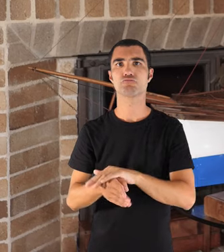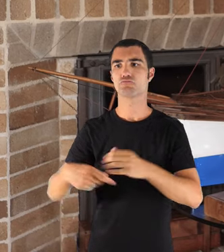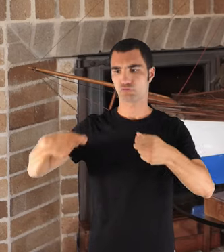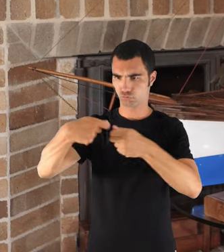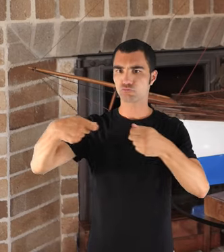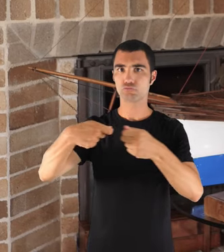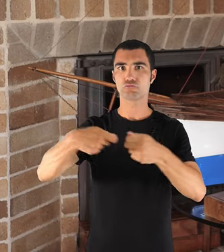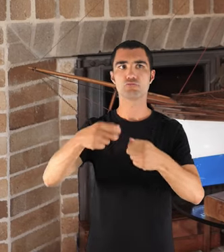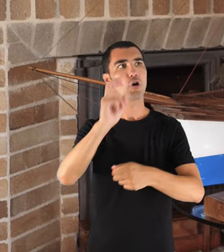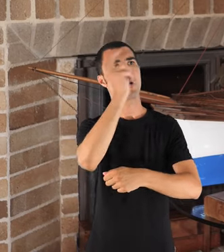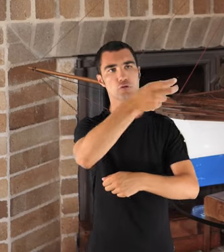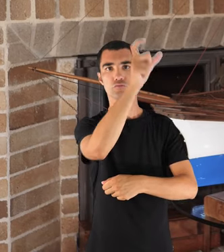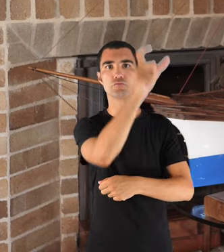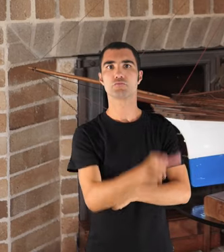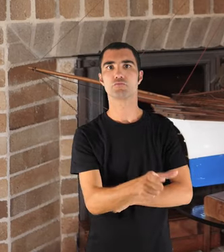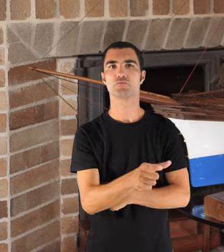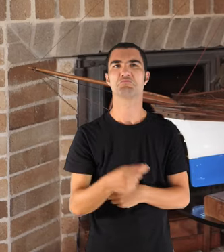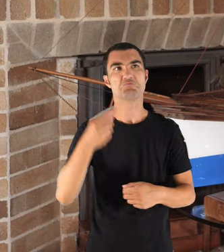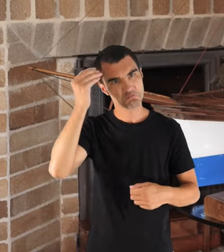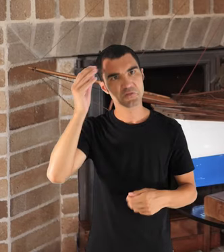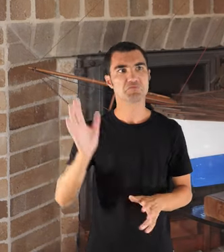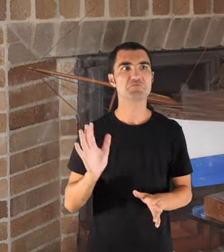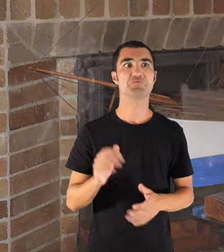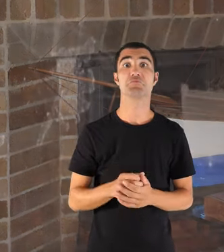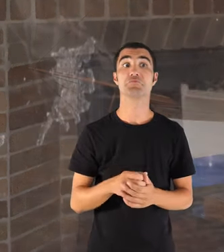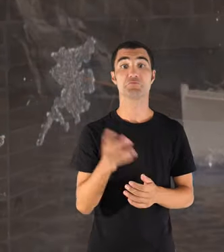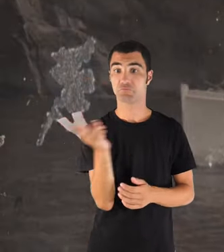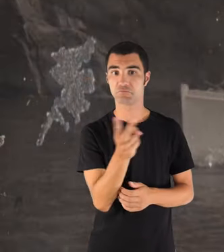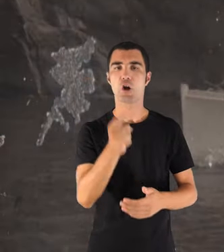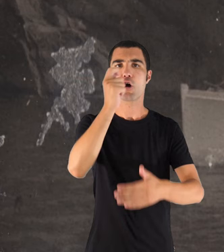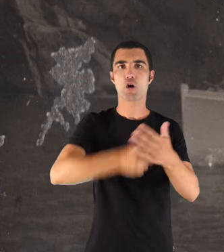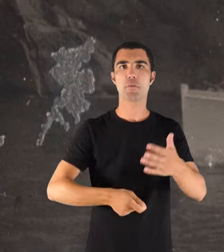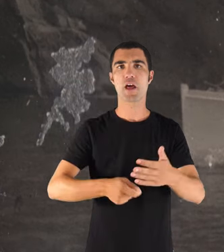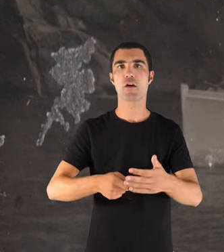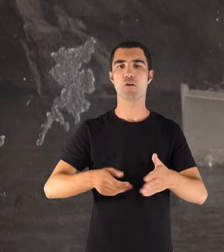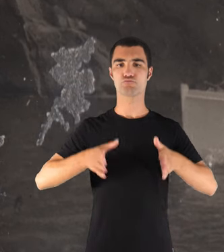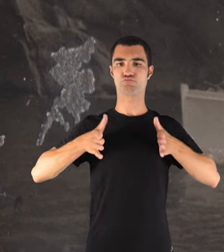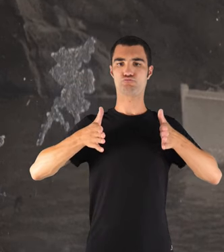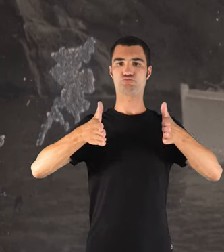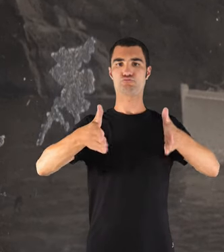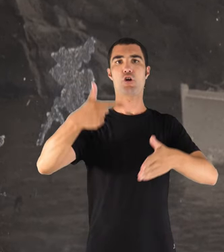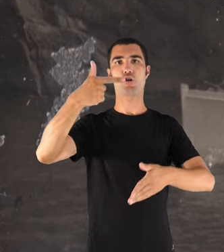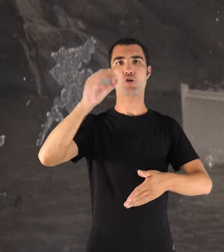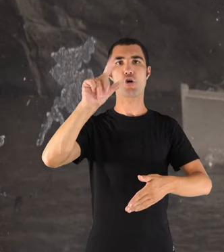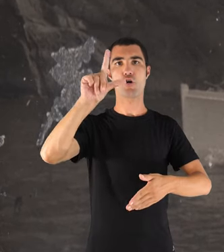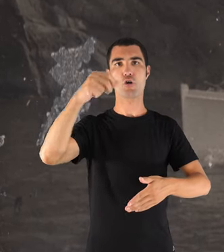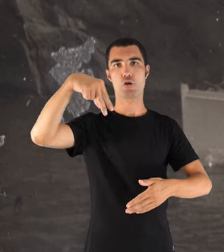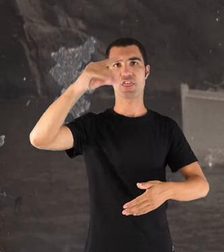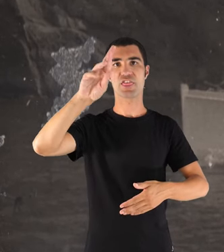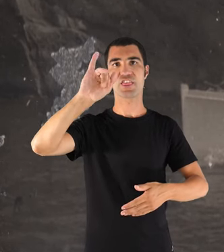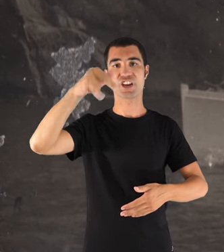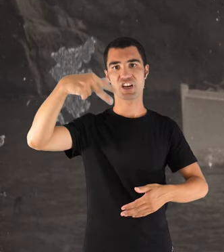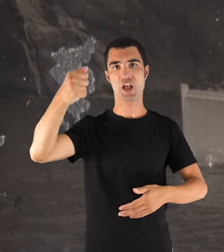persona, va comprar una golondrina que varen dur des de Palma.